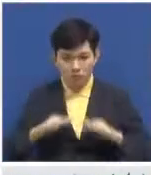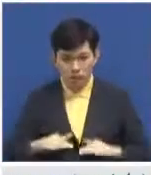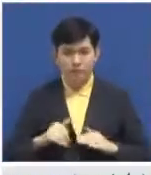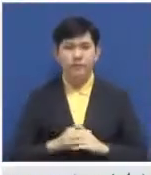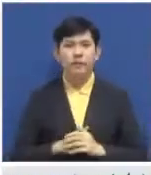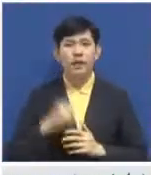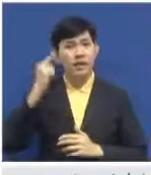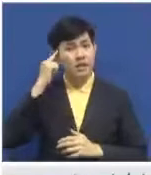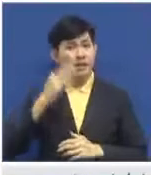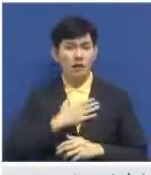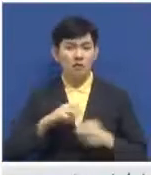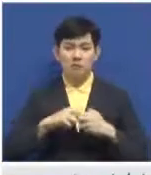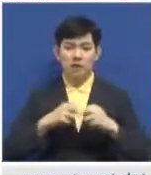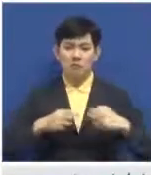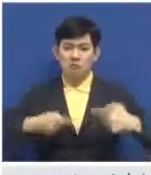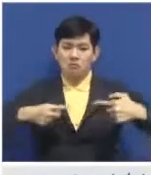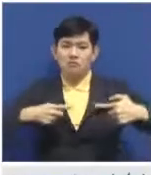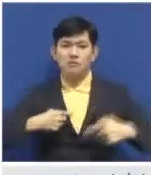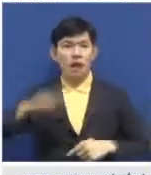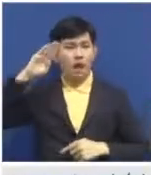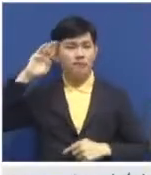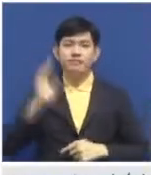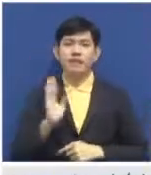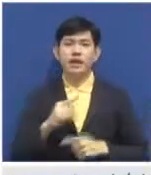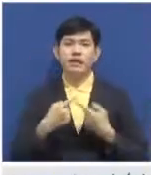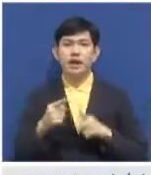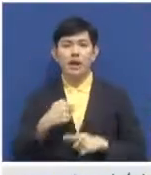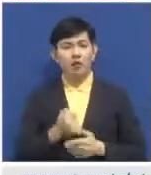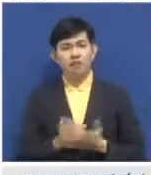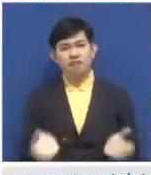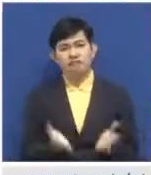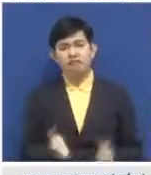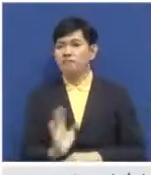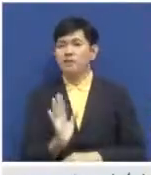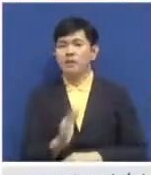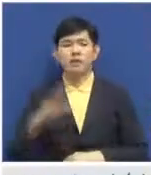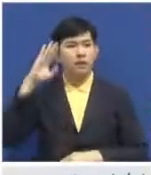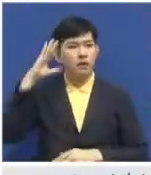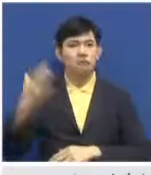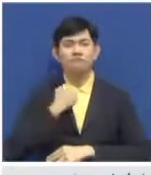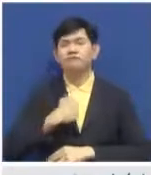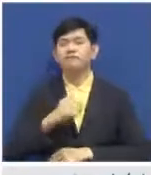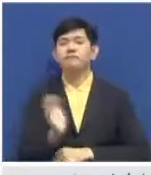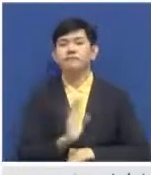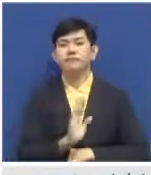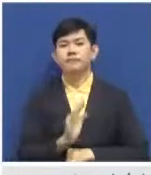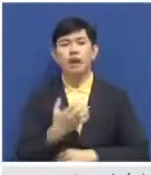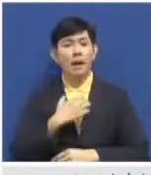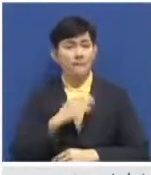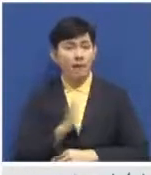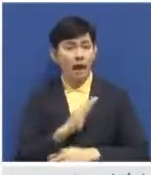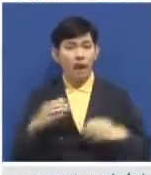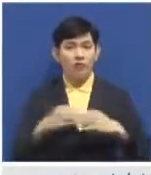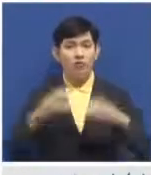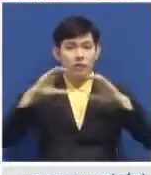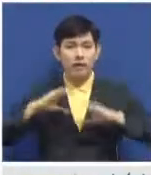ตั้งตนเป็นศัตรูกับกองทัพเพียงแต่เราไม่สนับสนุนให้มีการรัฐประหารโดยกองทัพเราไม่ต้องการให้รัฐบา